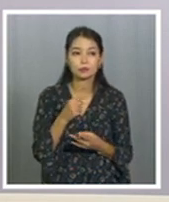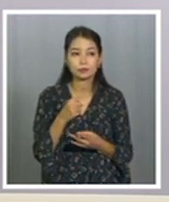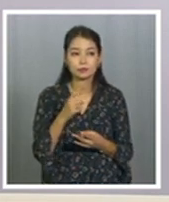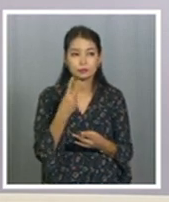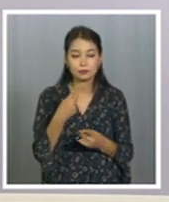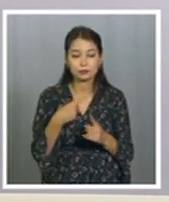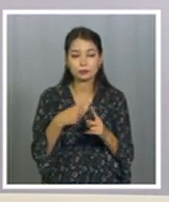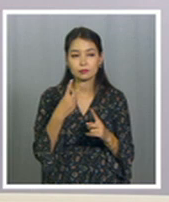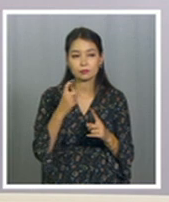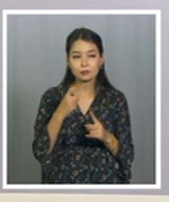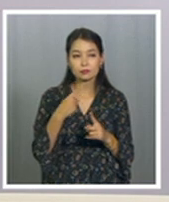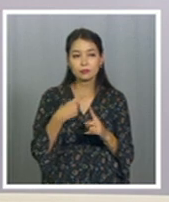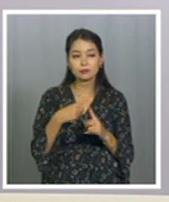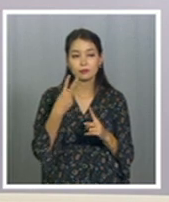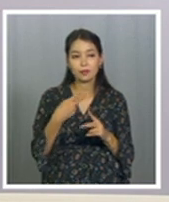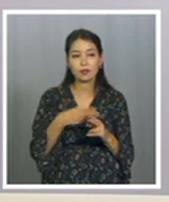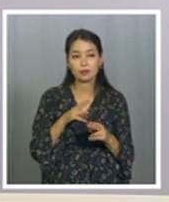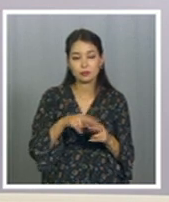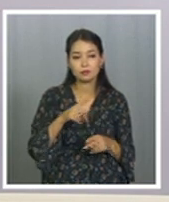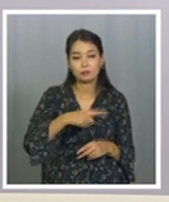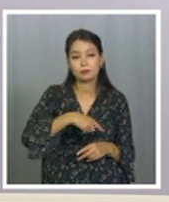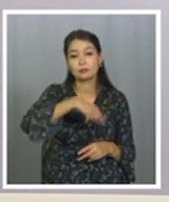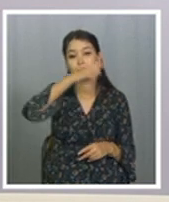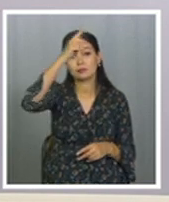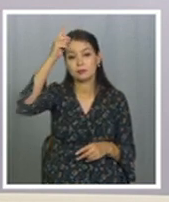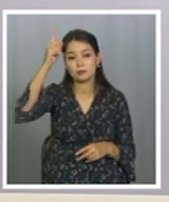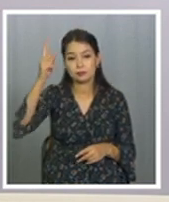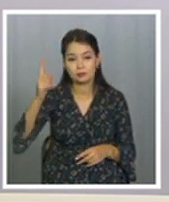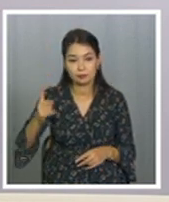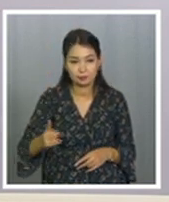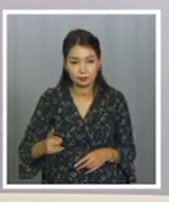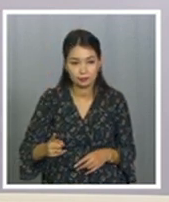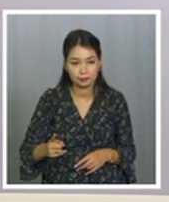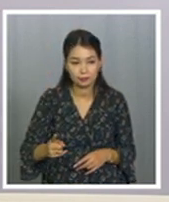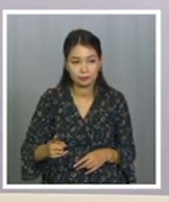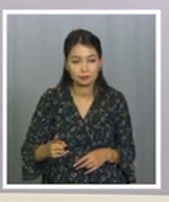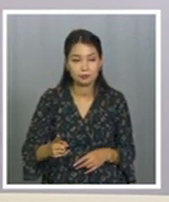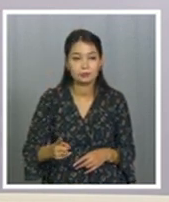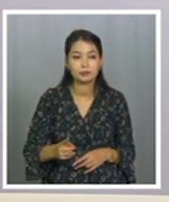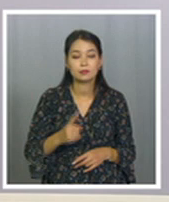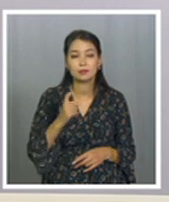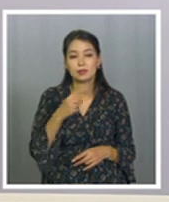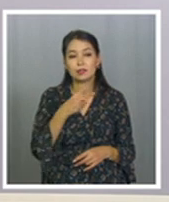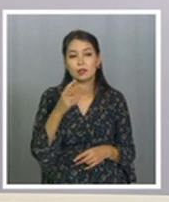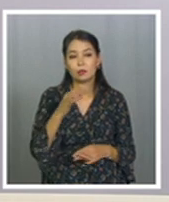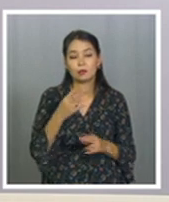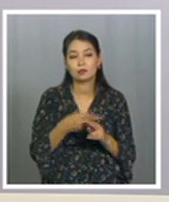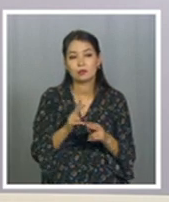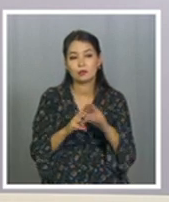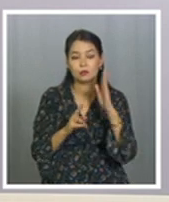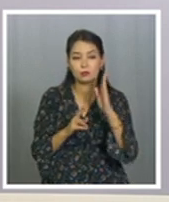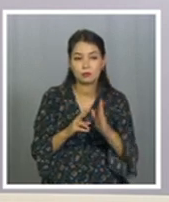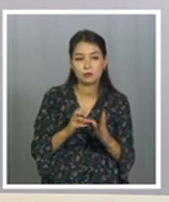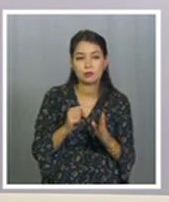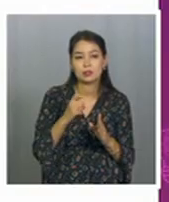функциясының графигі ол тармағы төмен қараған параболы. X тен 0 дегеніміз ол OY осы, X тен 2